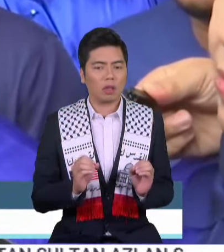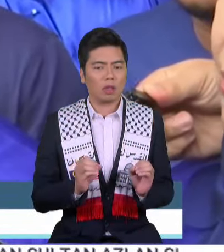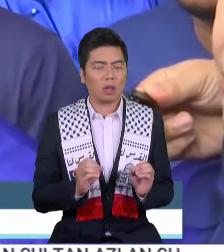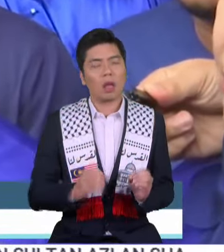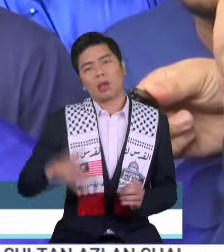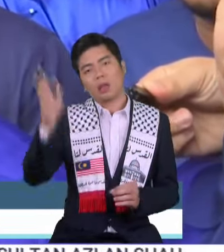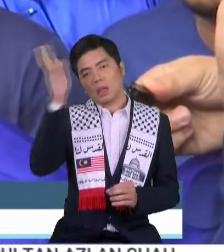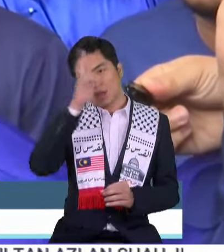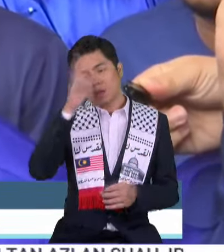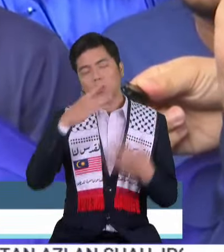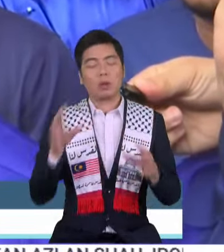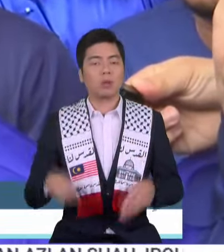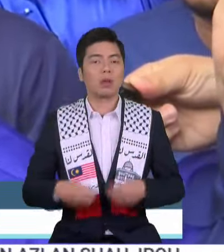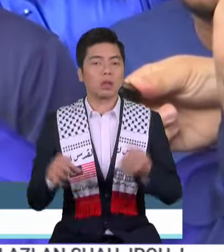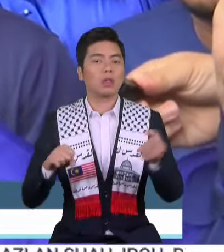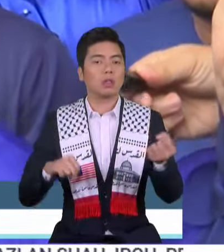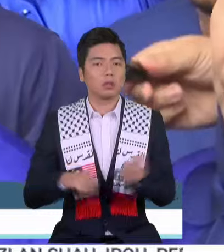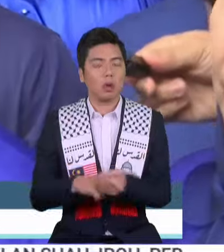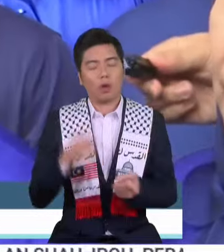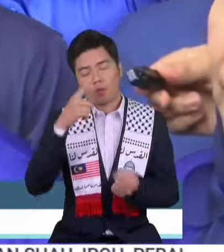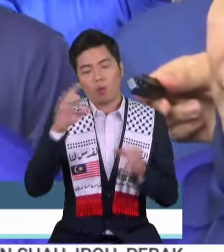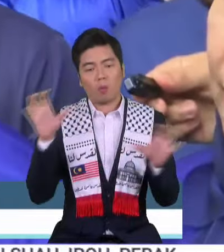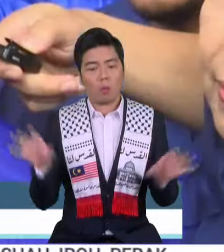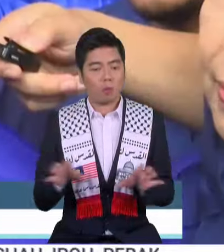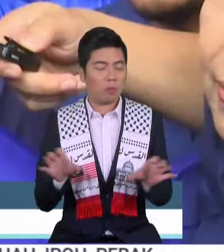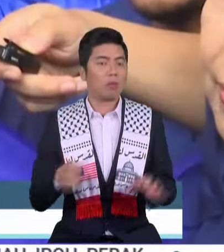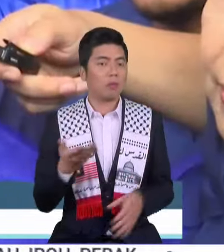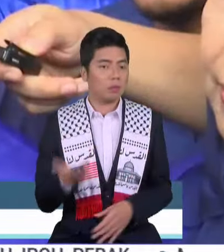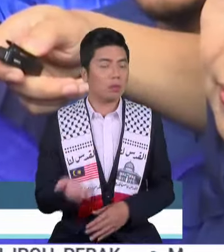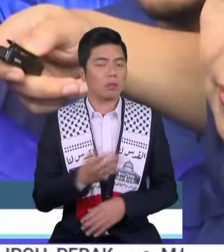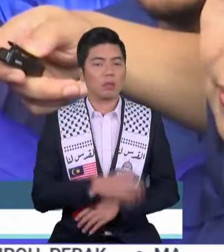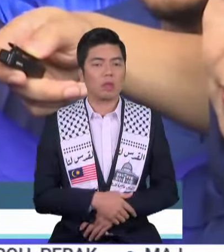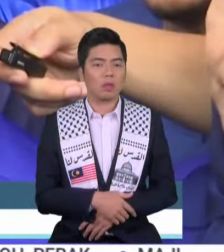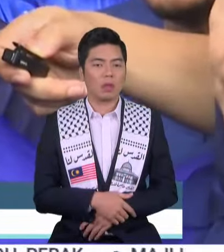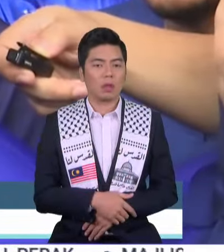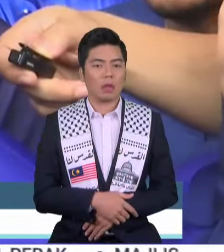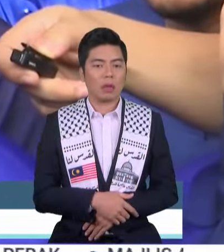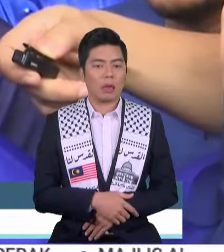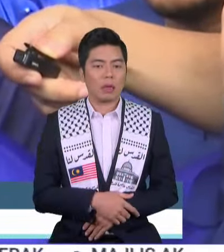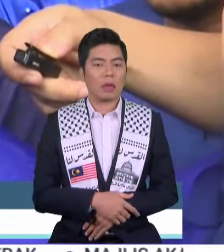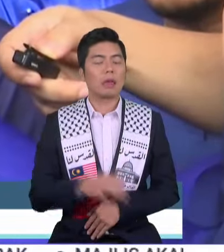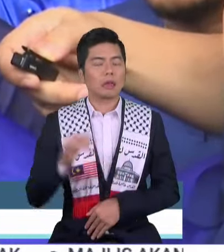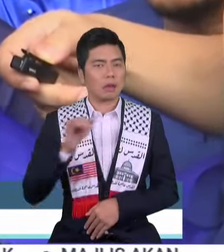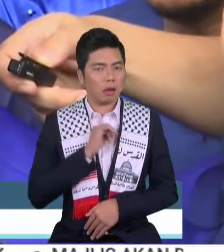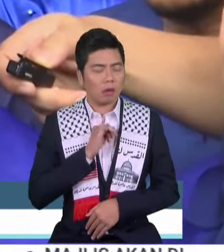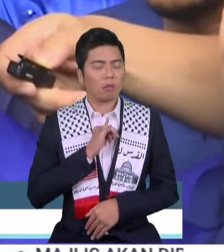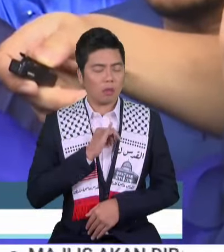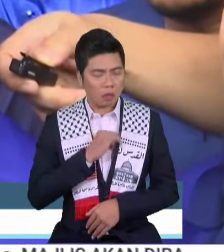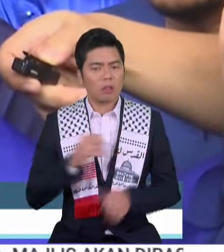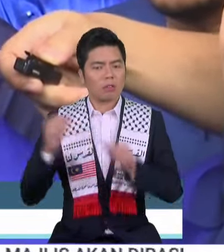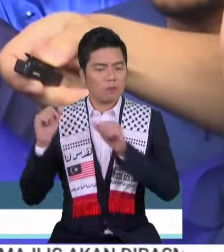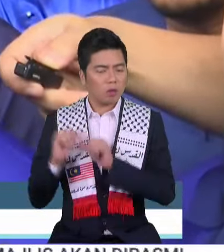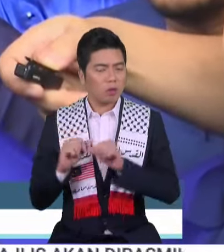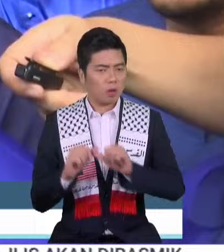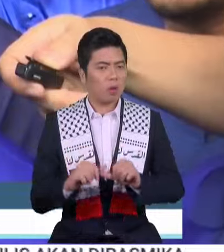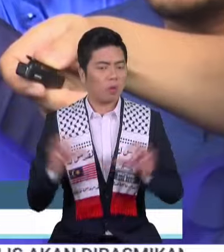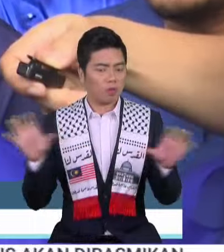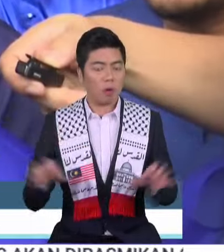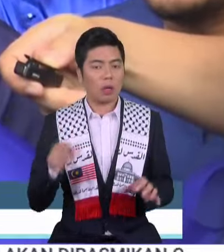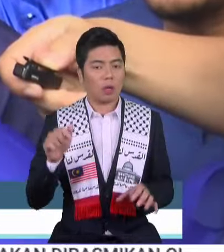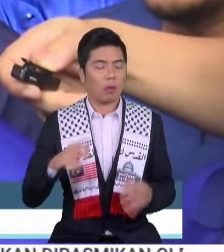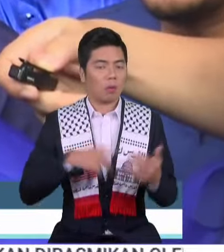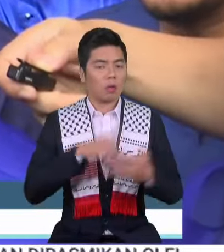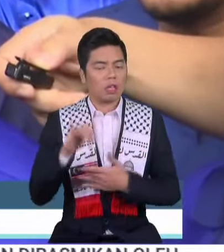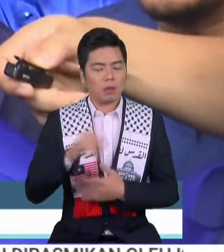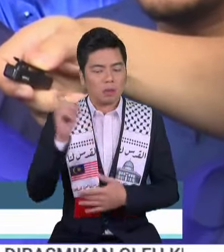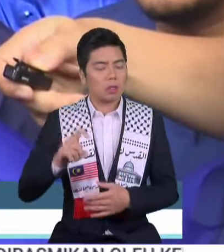kerajaan dah bagi support untuk buat land acquisition. Saya akan terus pastikan bahawa projek ini mesti